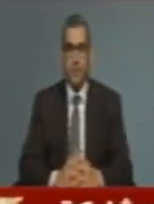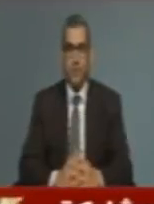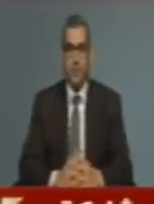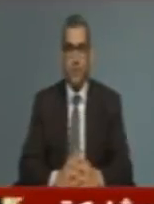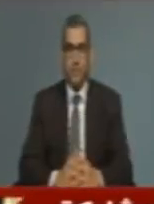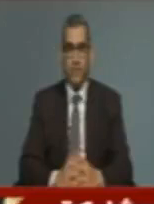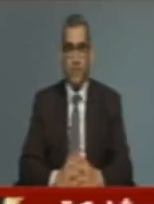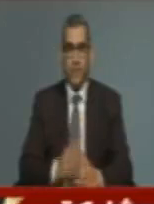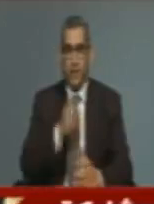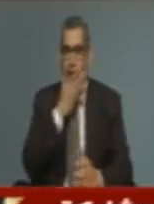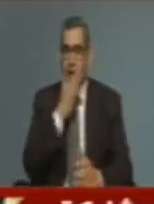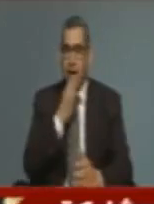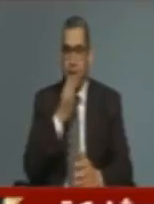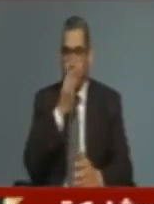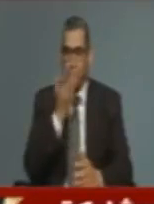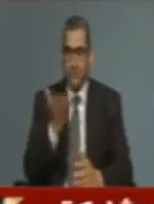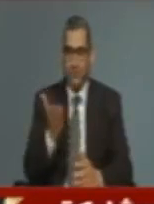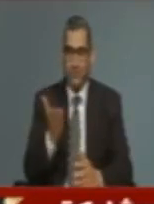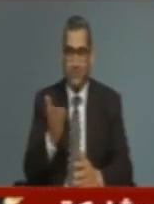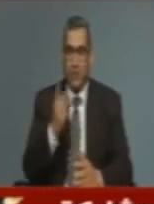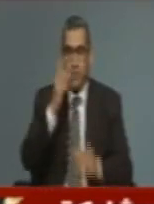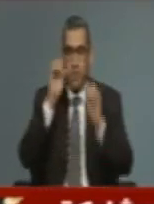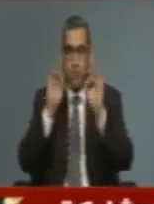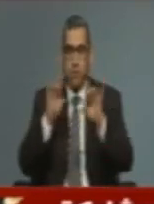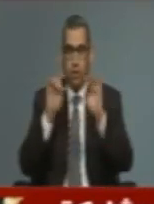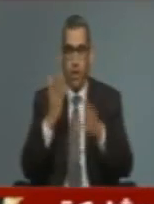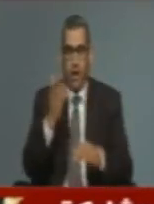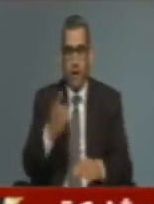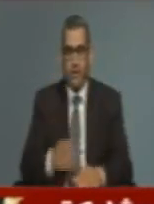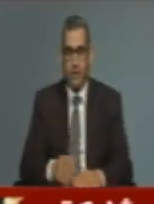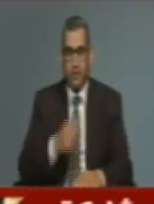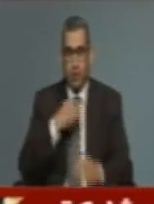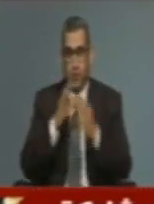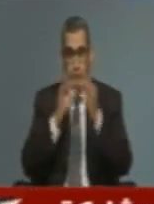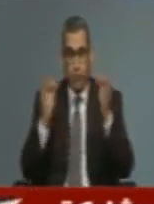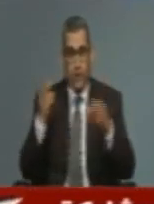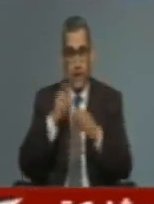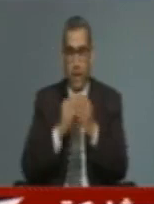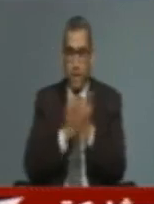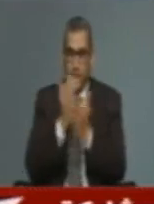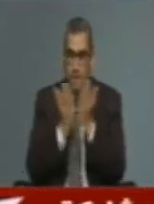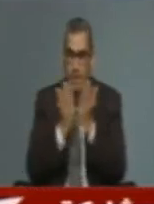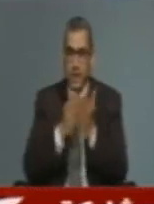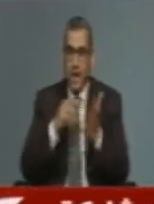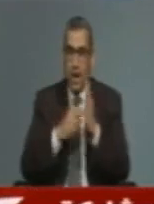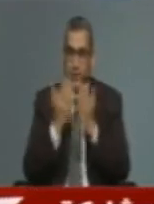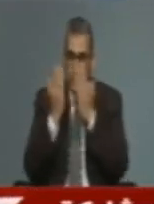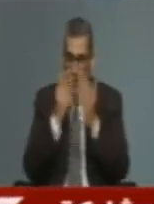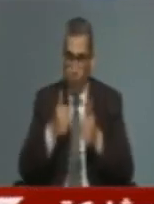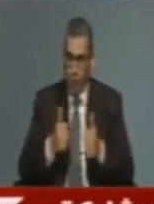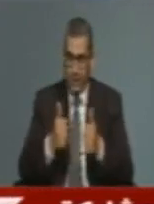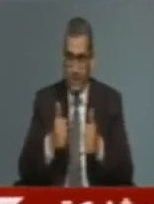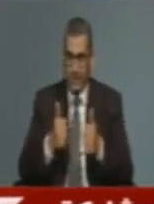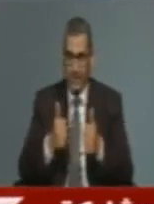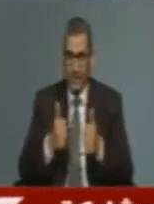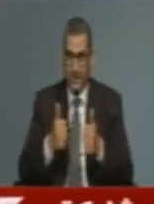جميل جميل والله، ما شاء الله عليك. هنكمل بقى على طول المدرسة وبنذاكر كويس؟